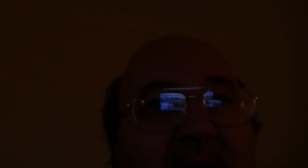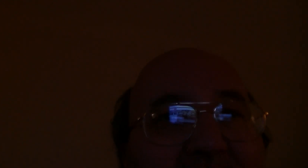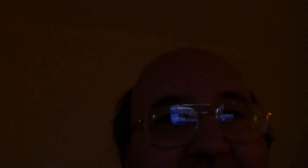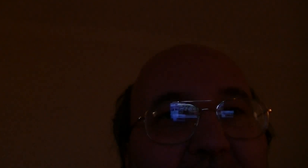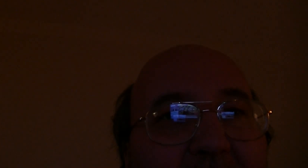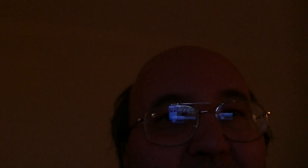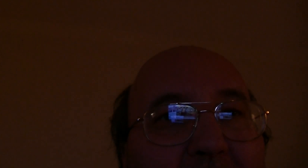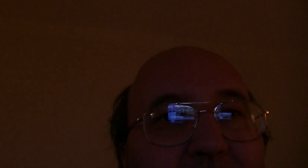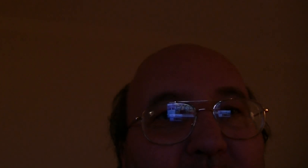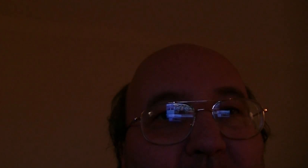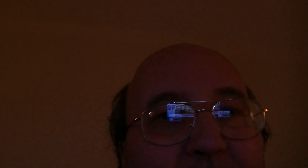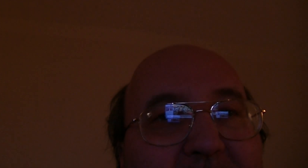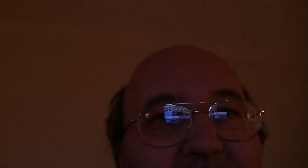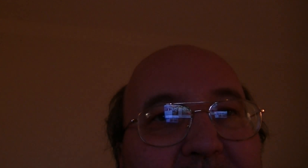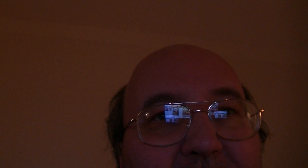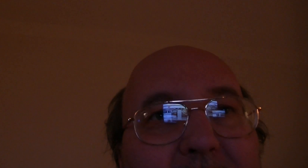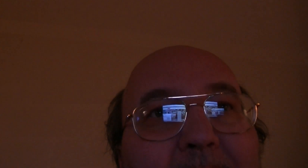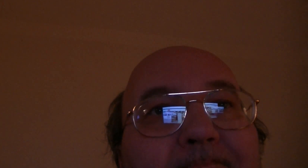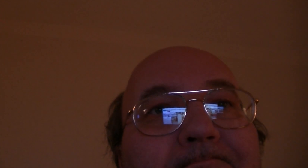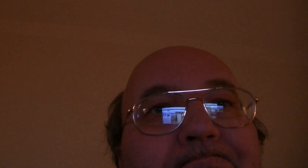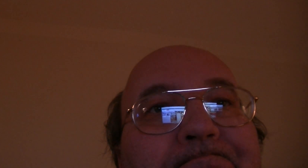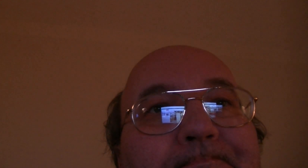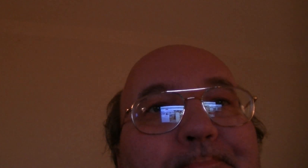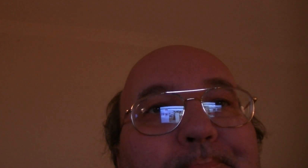Men vi kan lige se John Hopkins' listen.